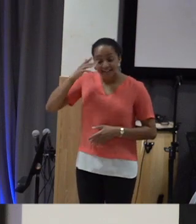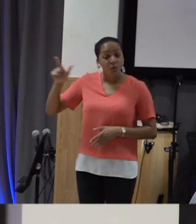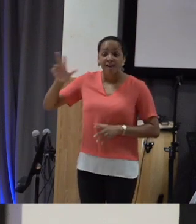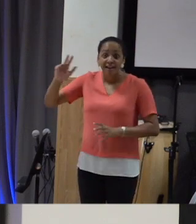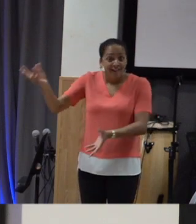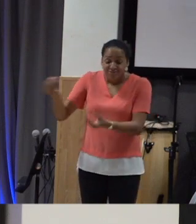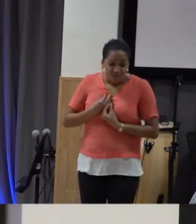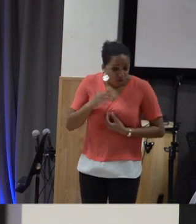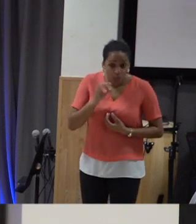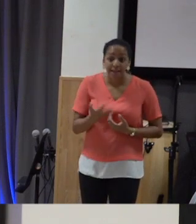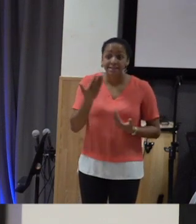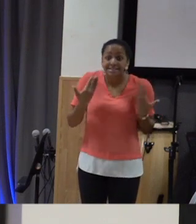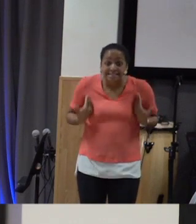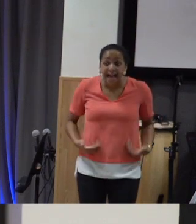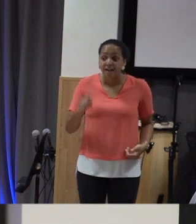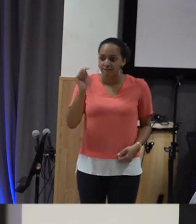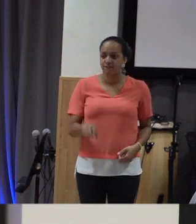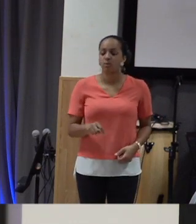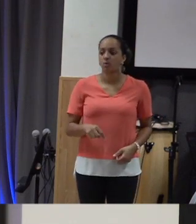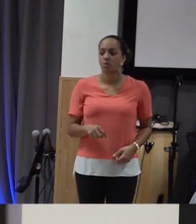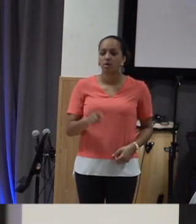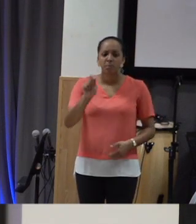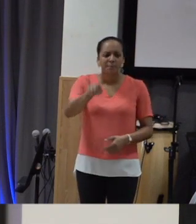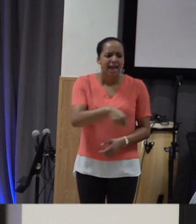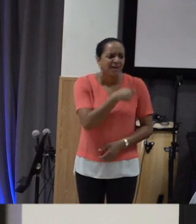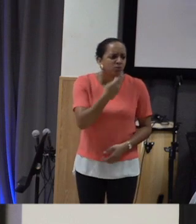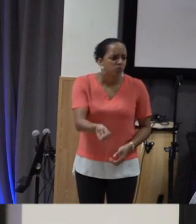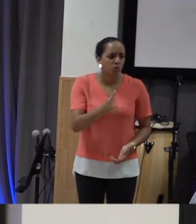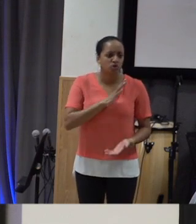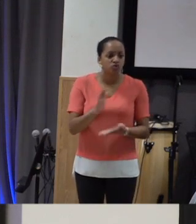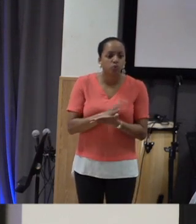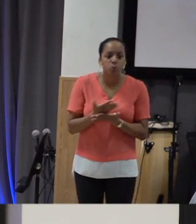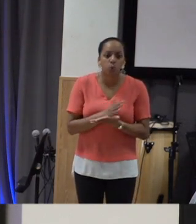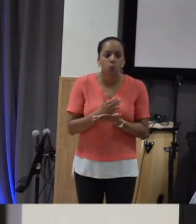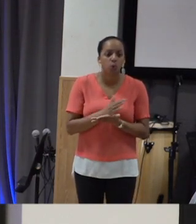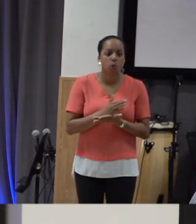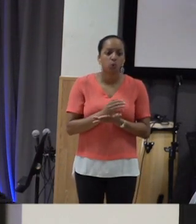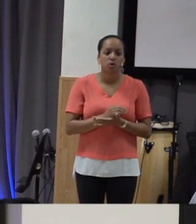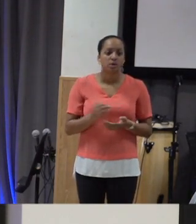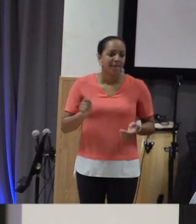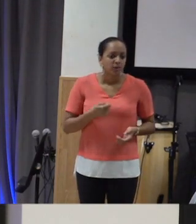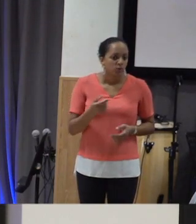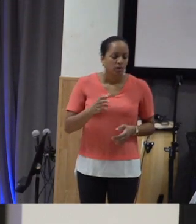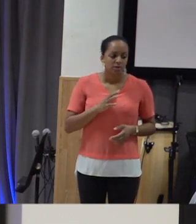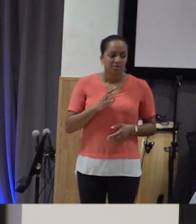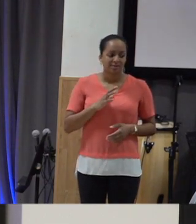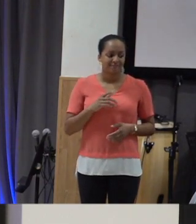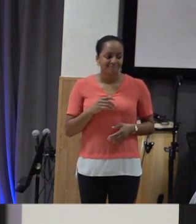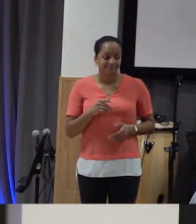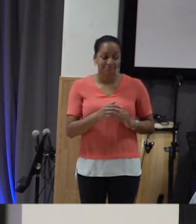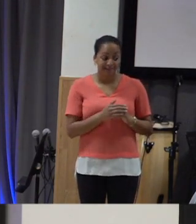cette attitude-là qu'on doit avoir. Ne vous inquiétez pas, le doute va venir. Hein. L'incrédulité va se réveiller, dire « Ah, t'as prié comme ça? Non, mais en fait, tu vois, les circonstances, tout